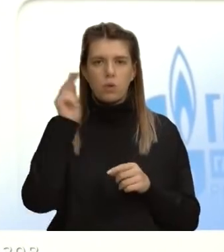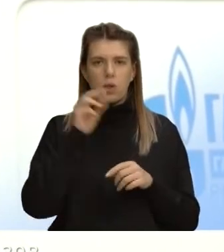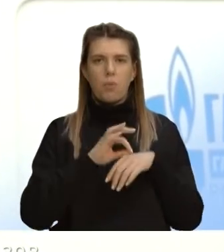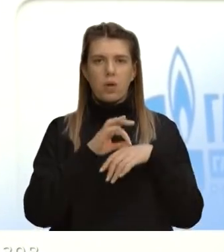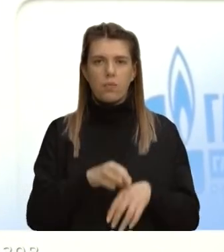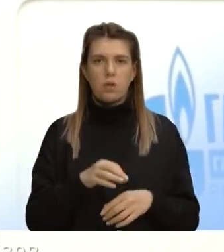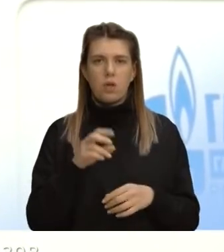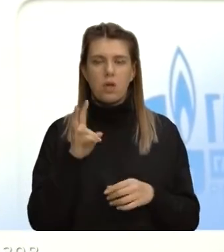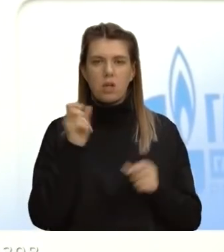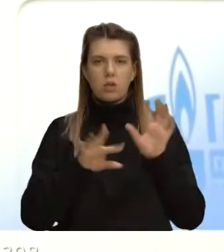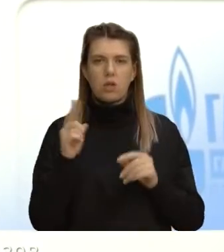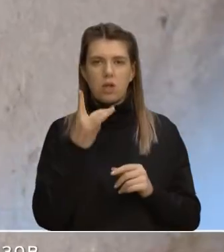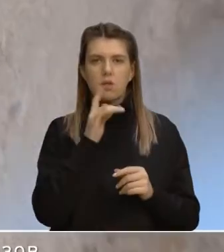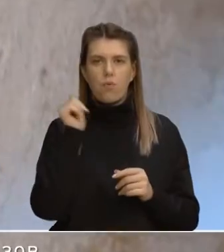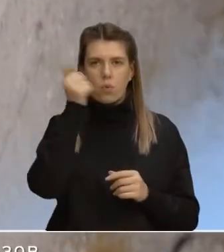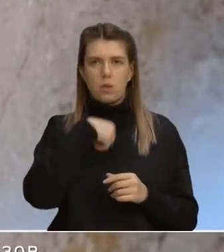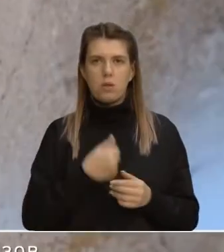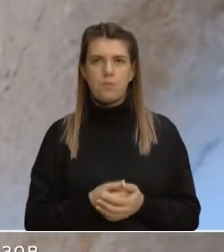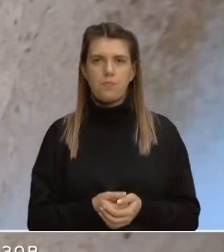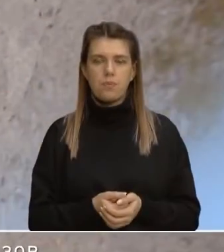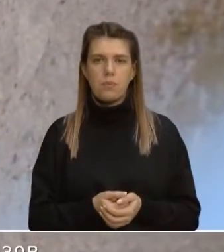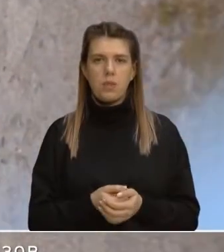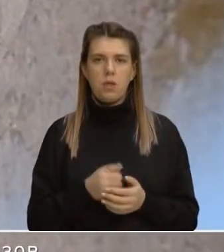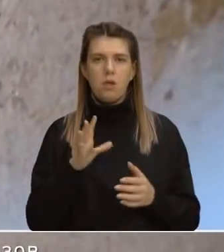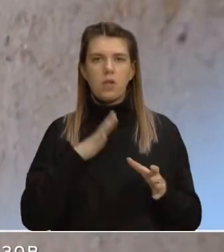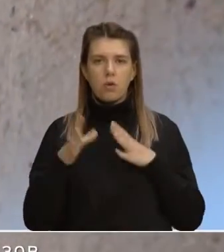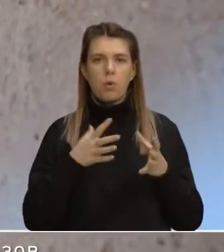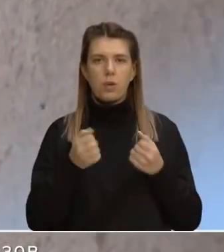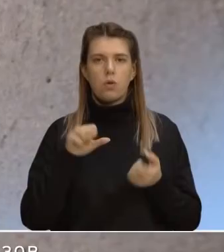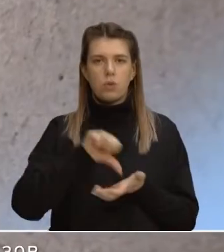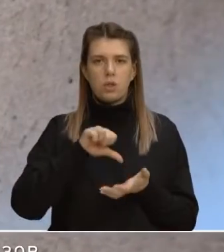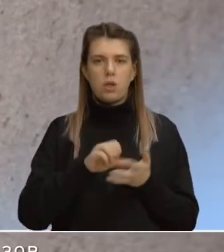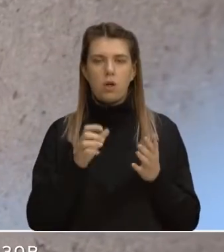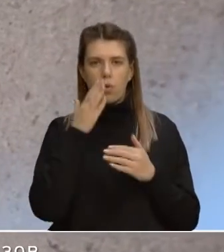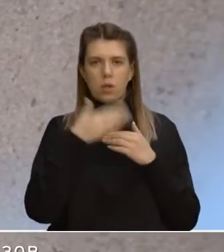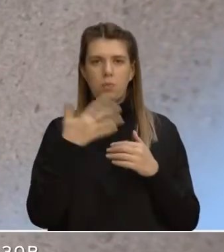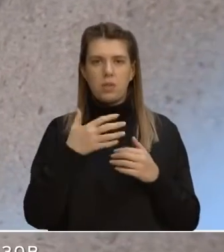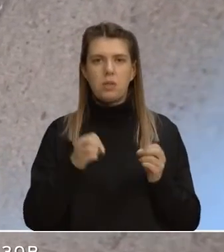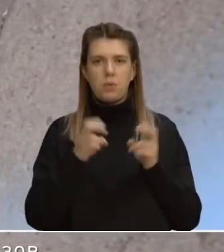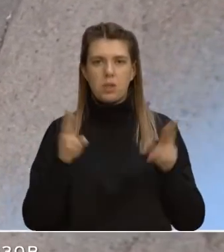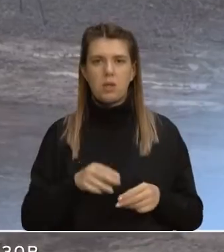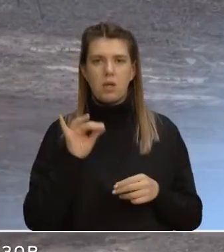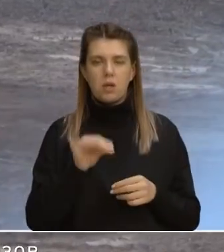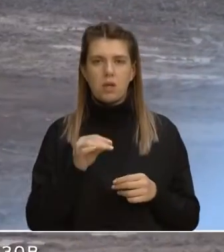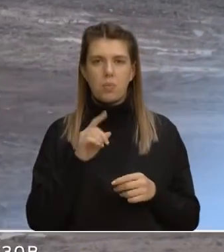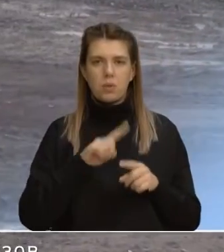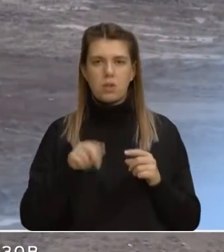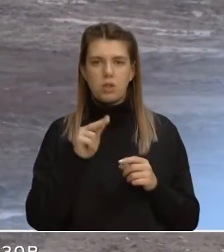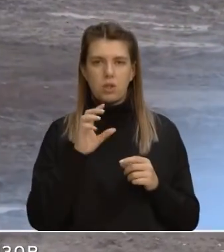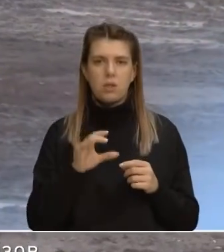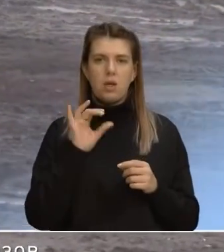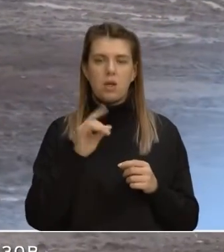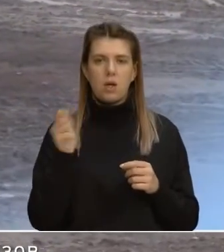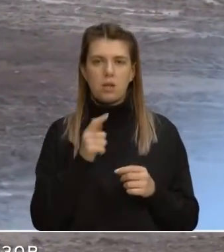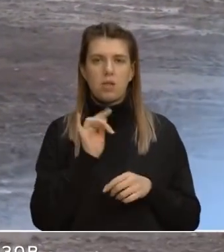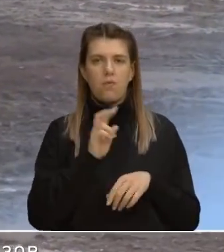проводятся не реже одного раза в год в тренировке мы приняли участие более 50 специалистов экстренных служб спасателей